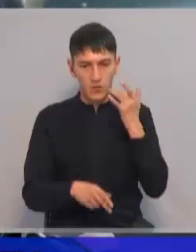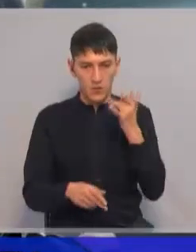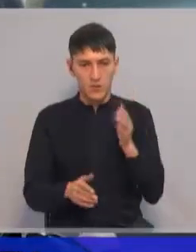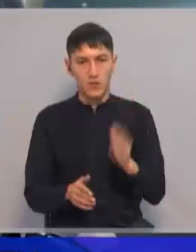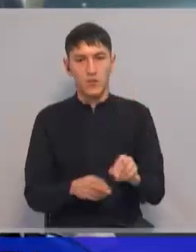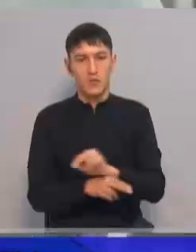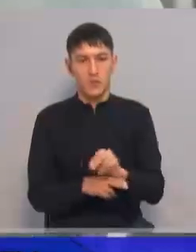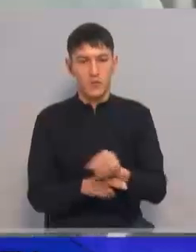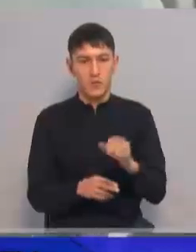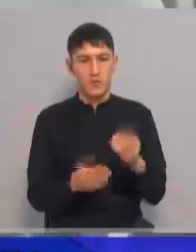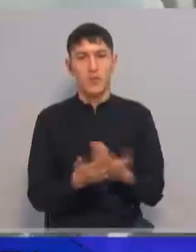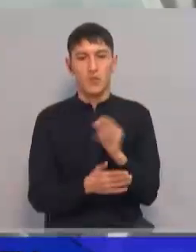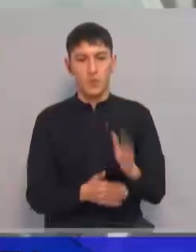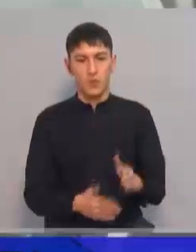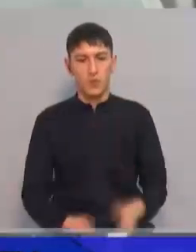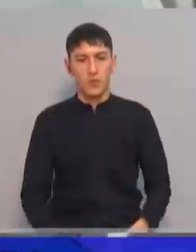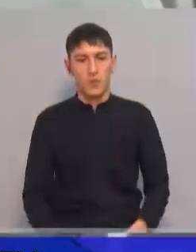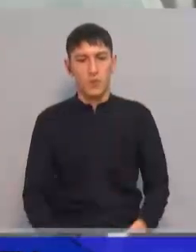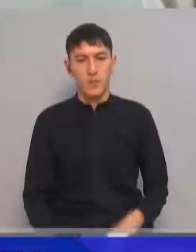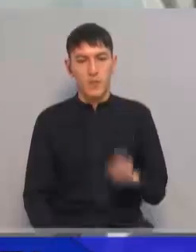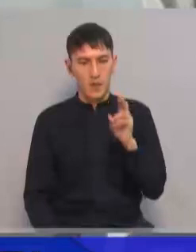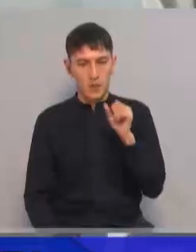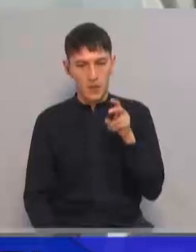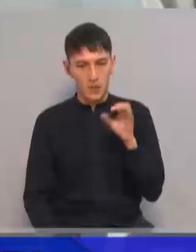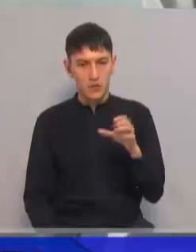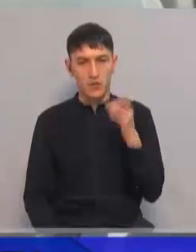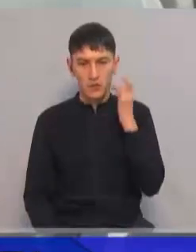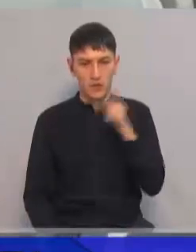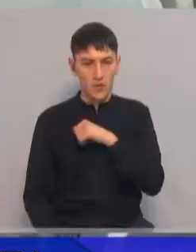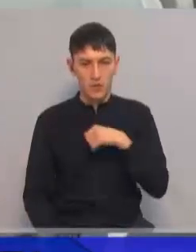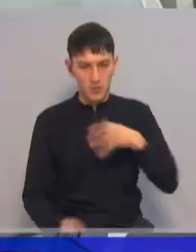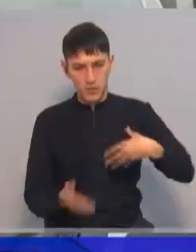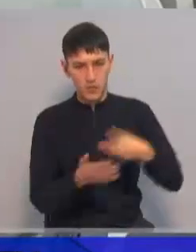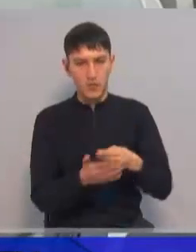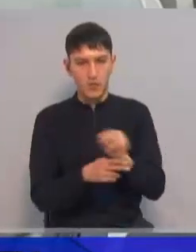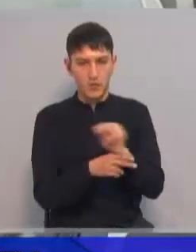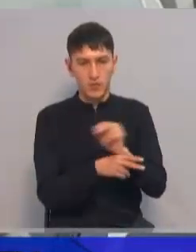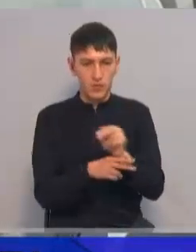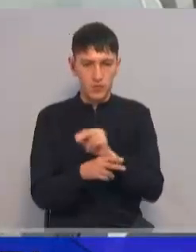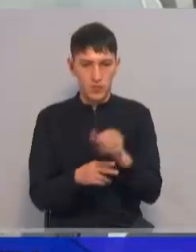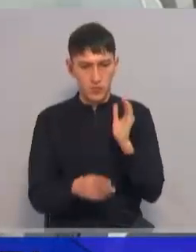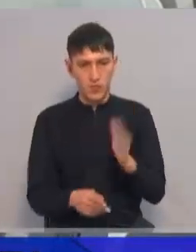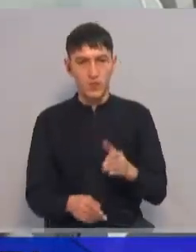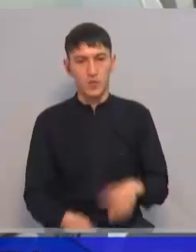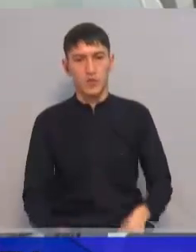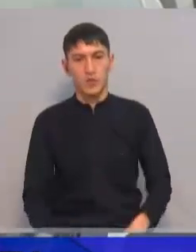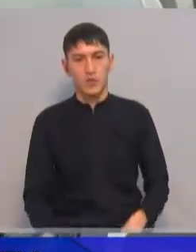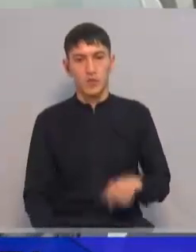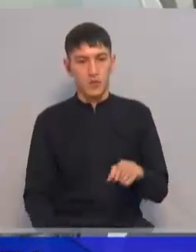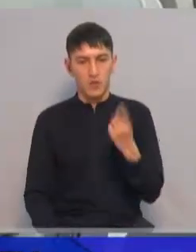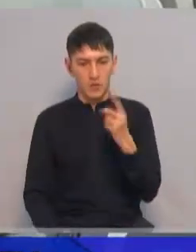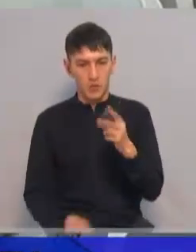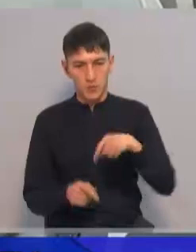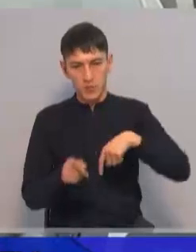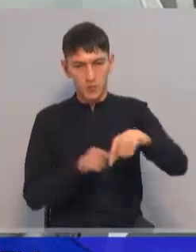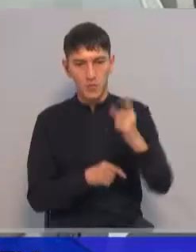және жасау біздің мердігер жаңағы байыз өзінің есебінен оның бәрін жаңа әр неге замок ашып мысалы 1 метр болса